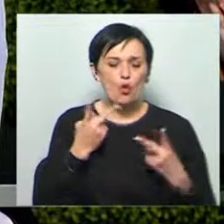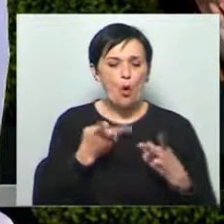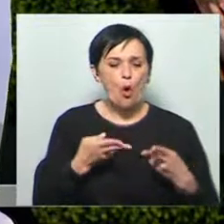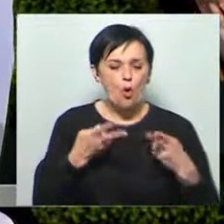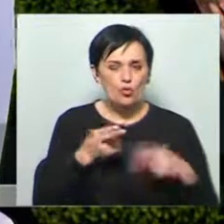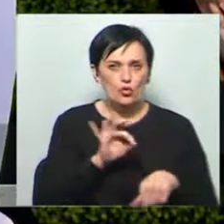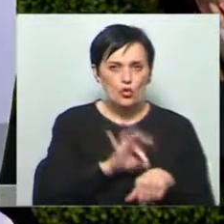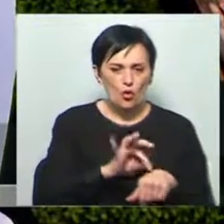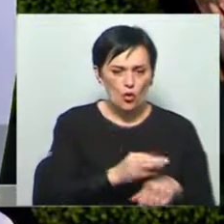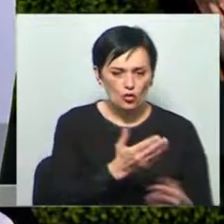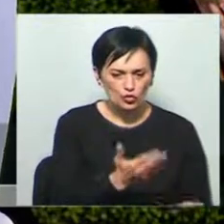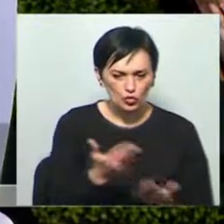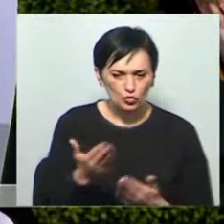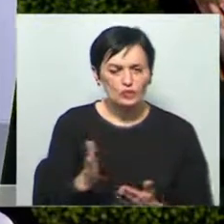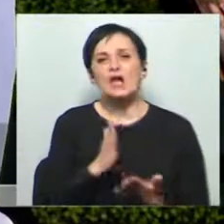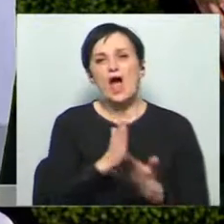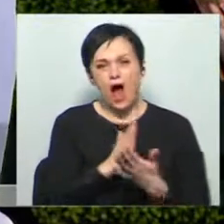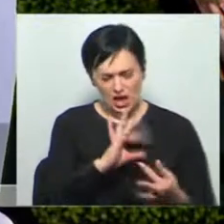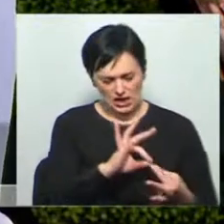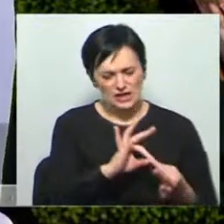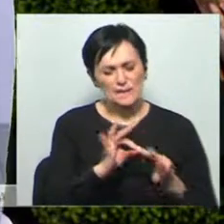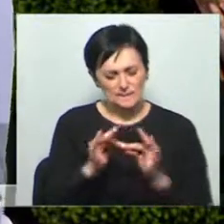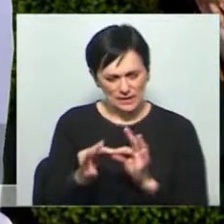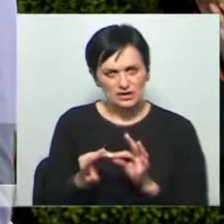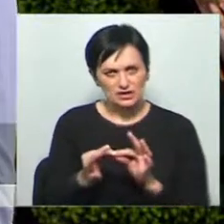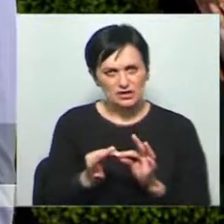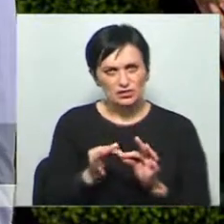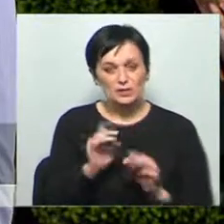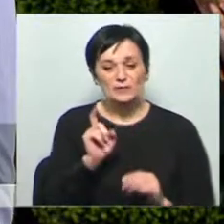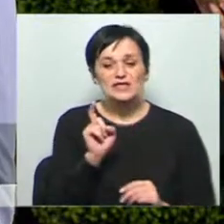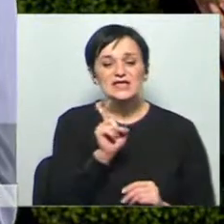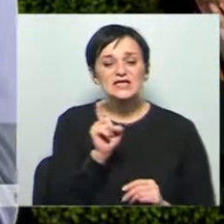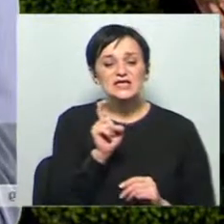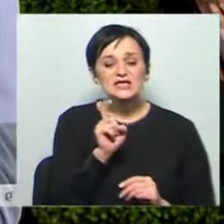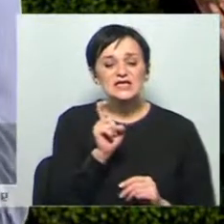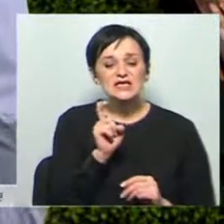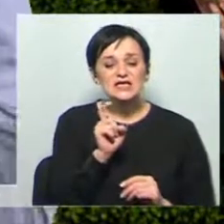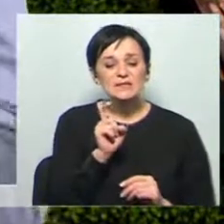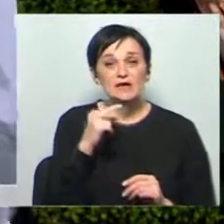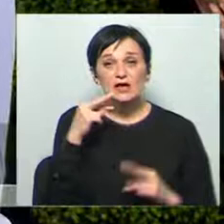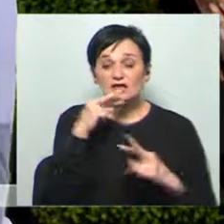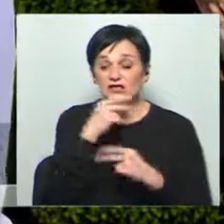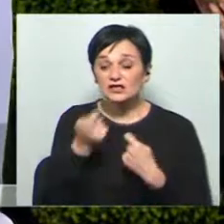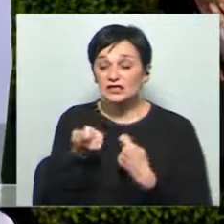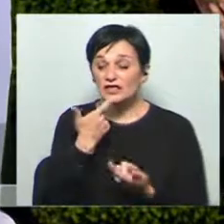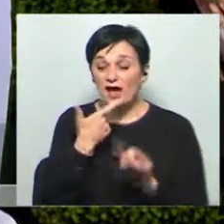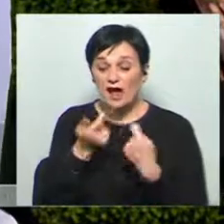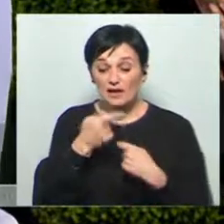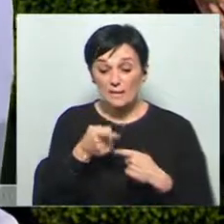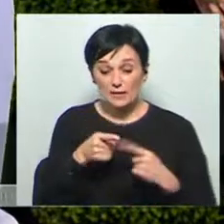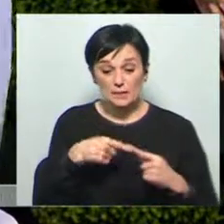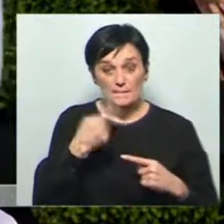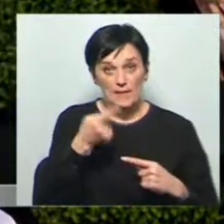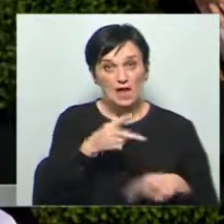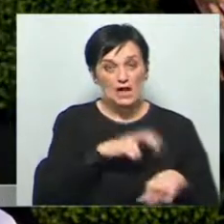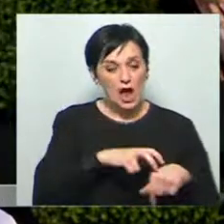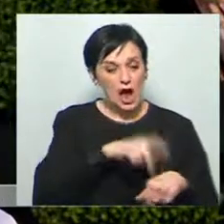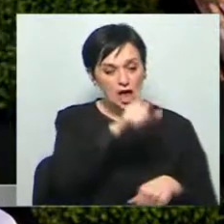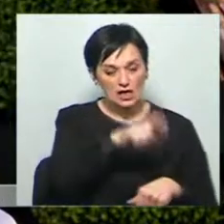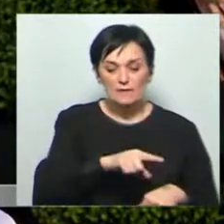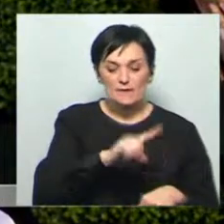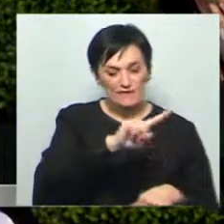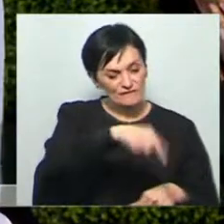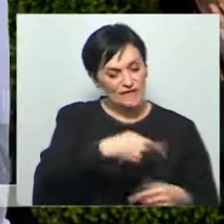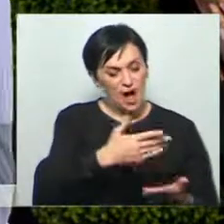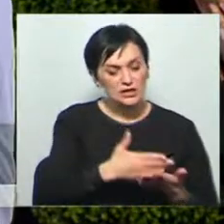შორის და არის მითითება კონკრეტული ანუ ქიმიოთერაპიული მედიკამენტების მერე ვალდებულია ექიმი რომ ეს სისხლის